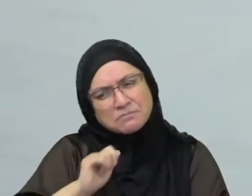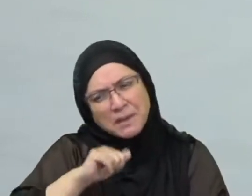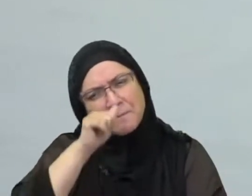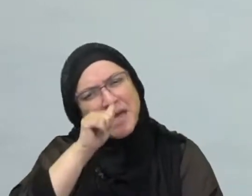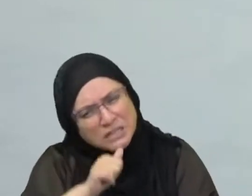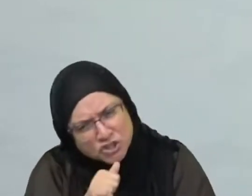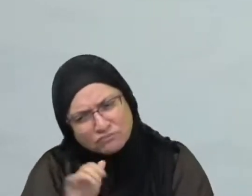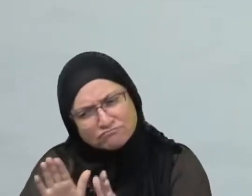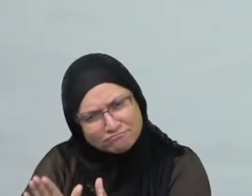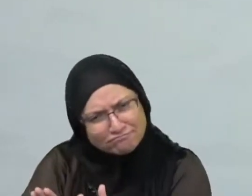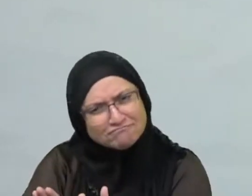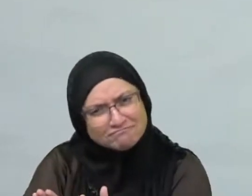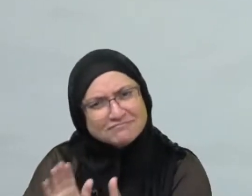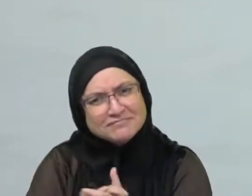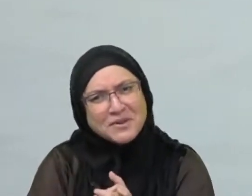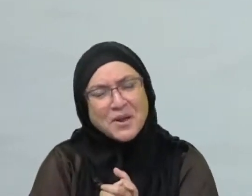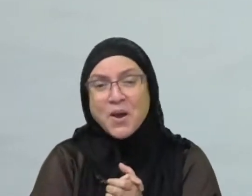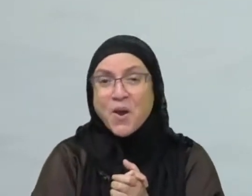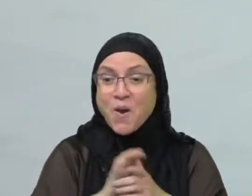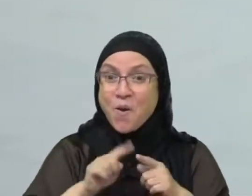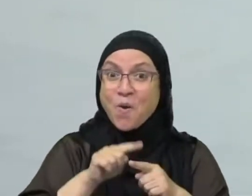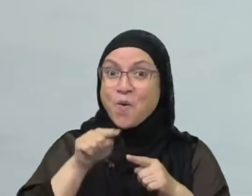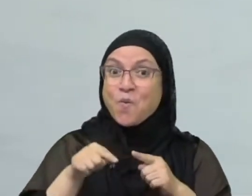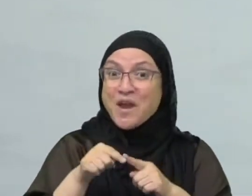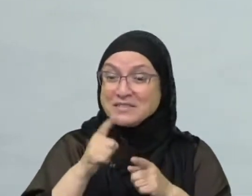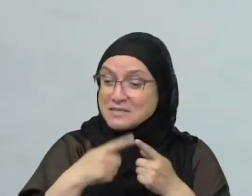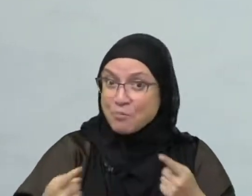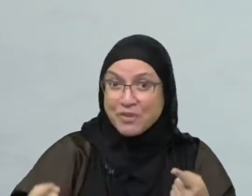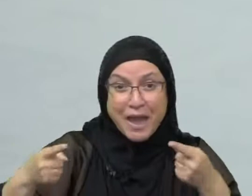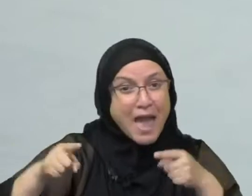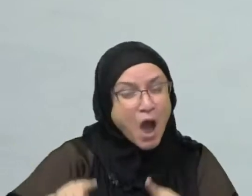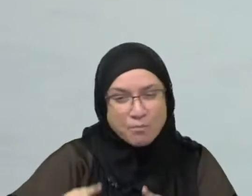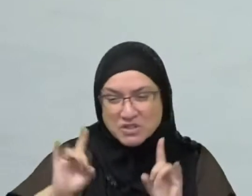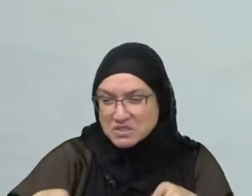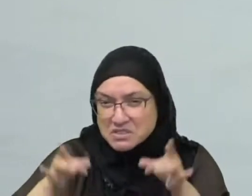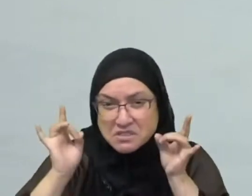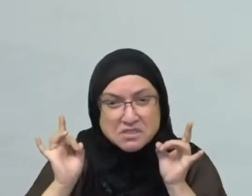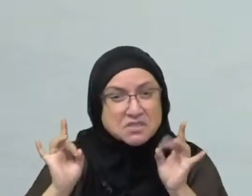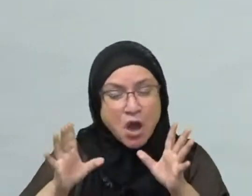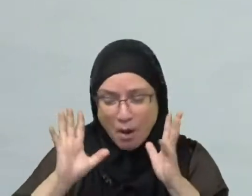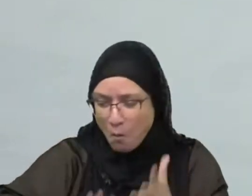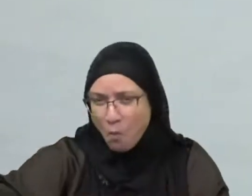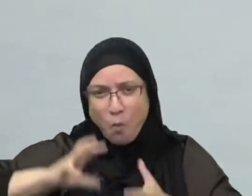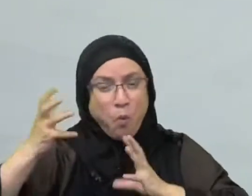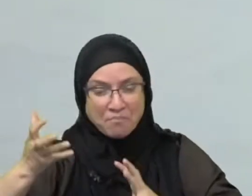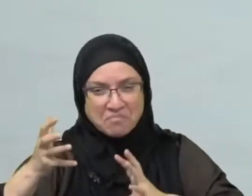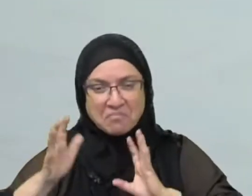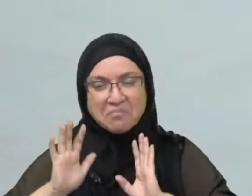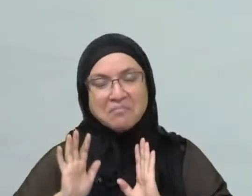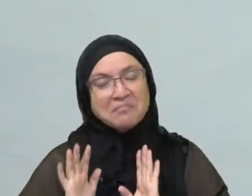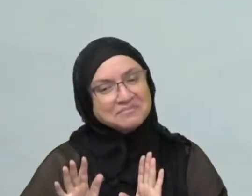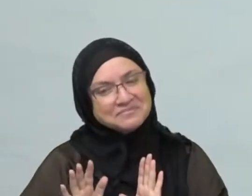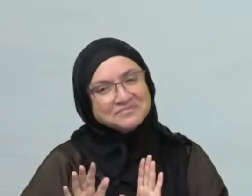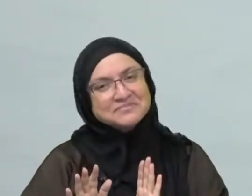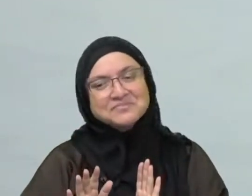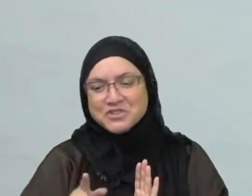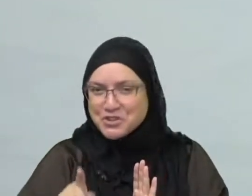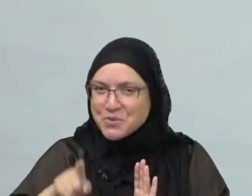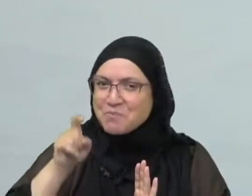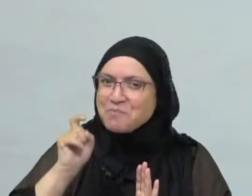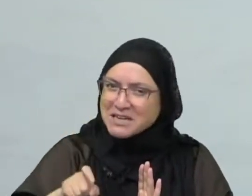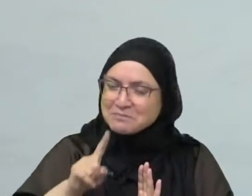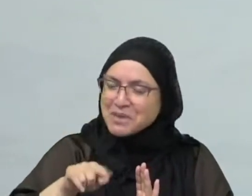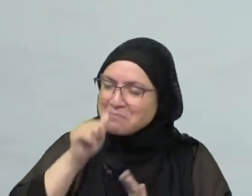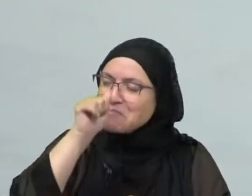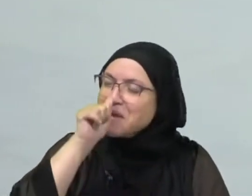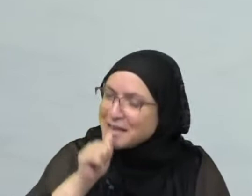like is Uhud. When the Prophet ﷺ is still covered in blood, he almost died, he lost his uncle, he lost